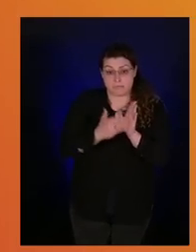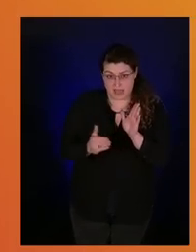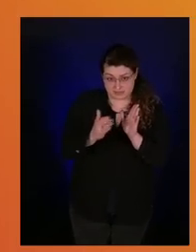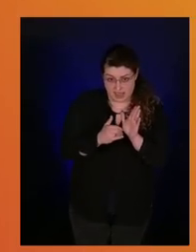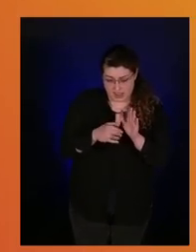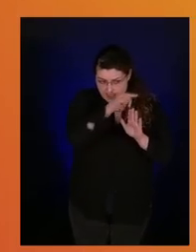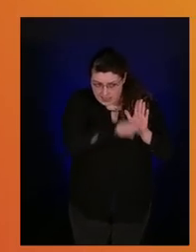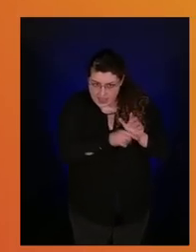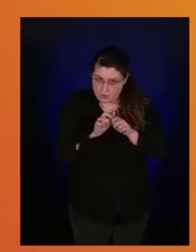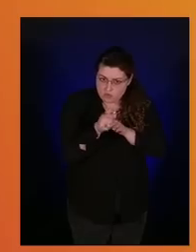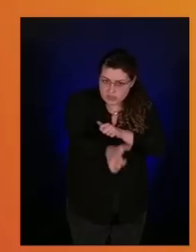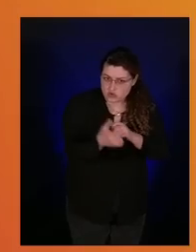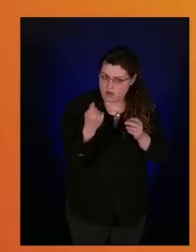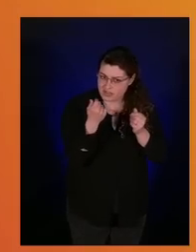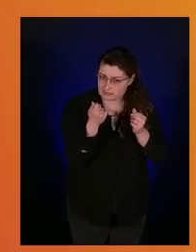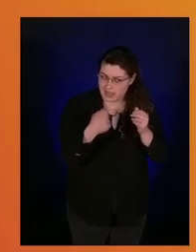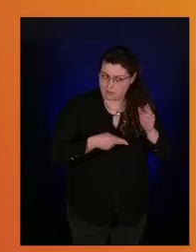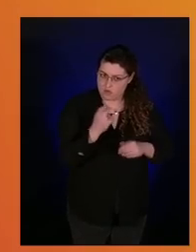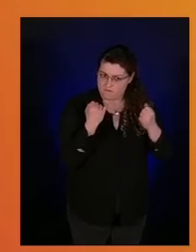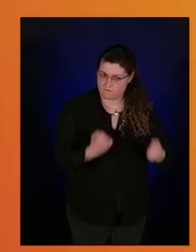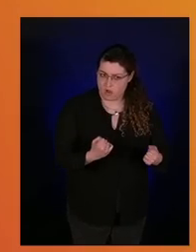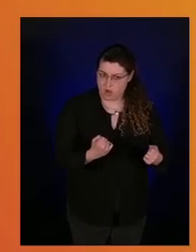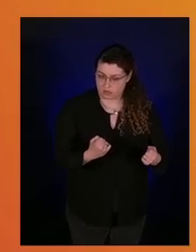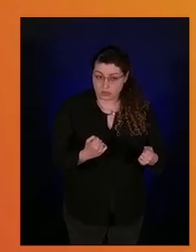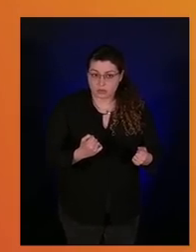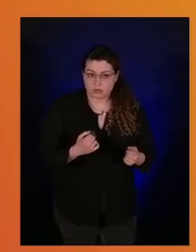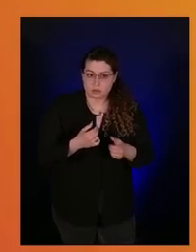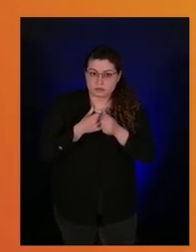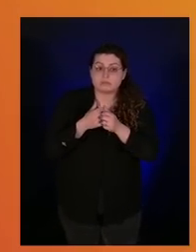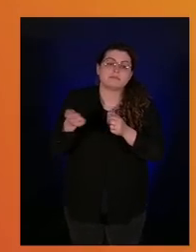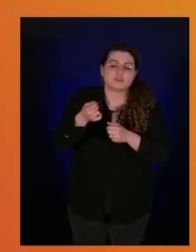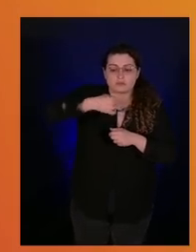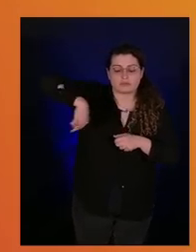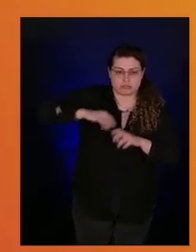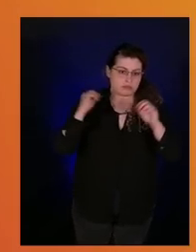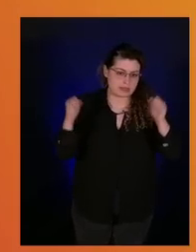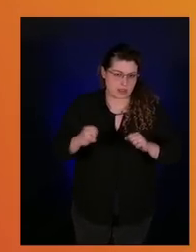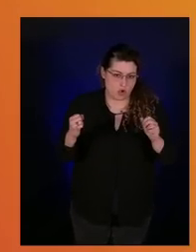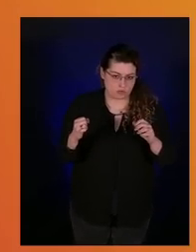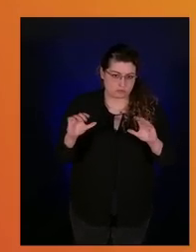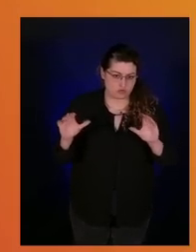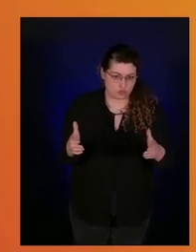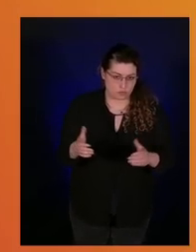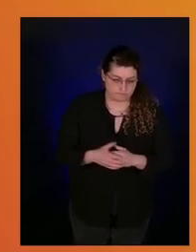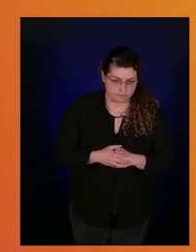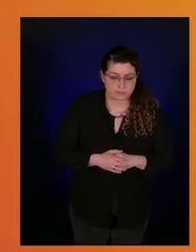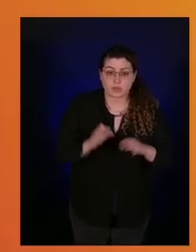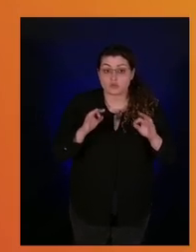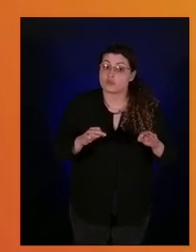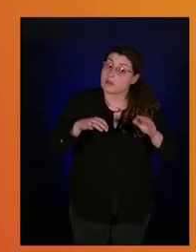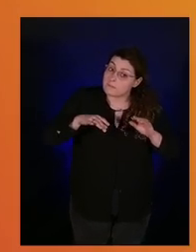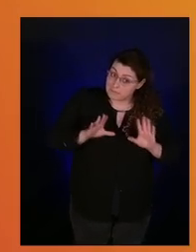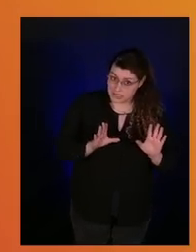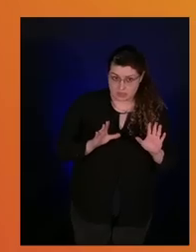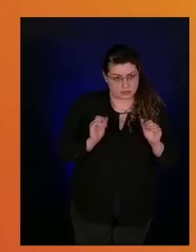de nos règles et procédures financières qui ne s'entendent évidemment que dans un cadre collectif. Il ne faut pas pour autant relâcher notre